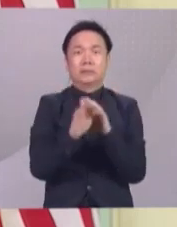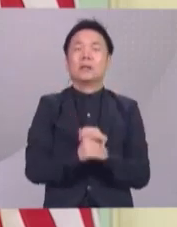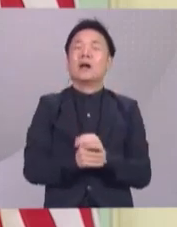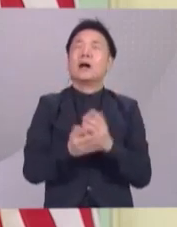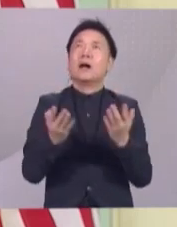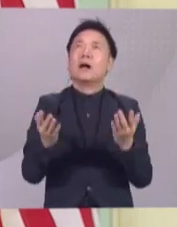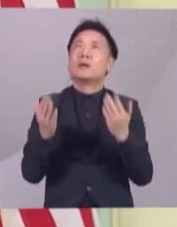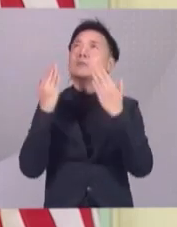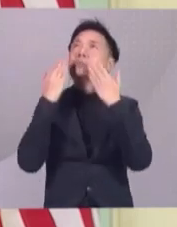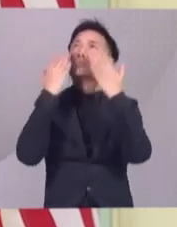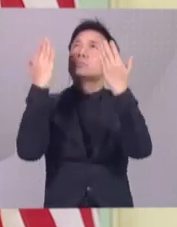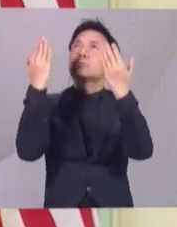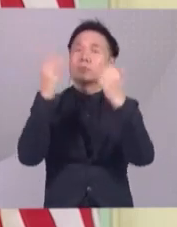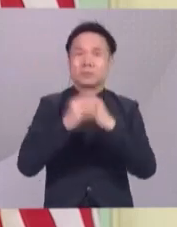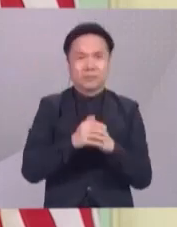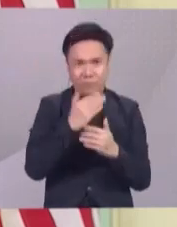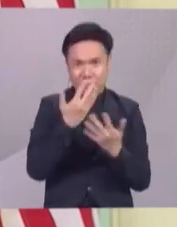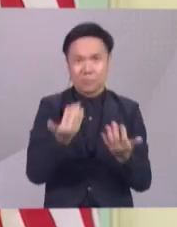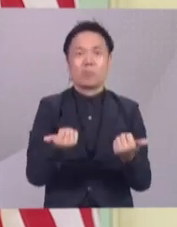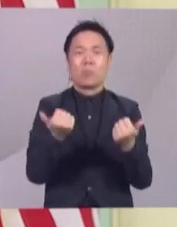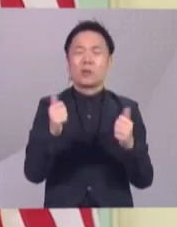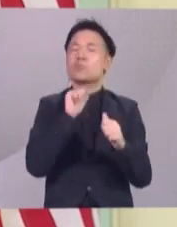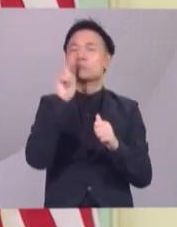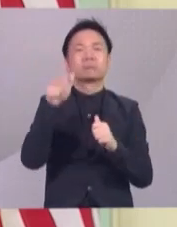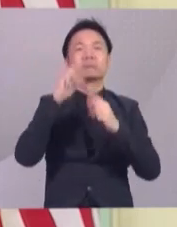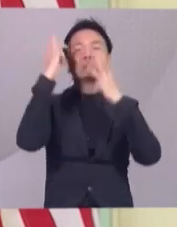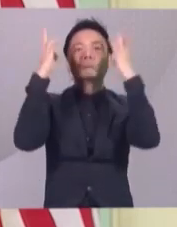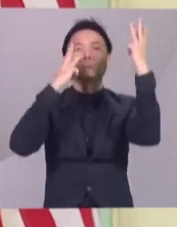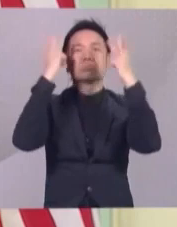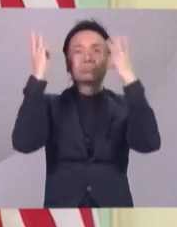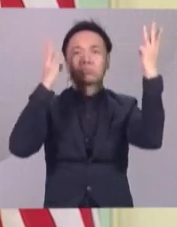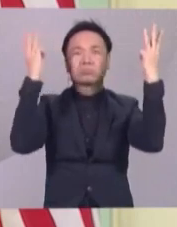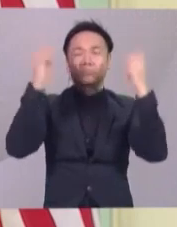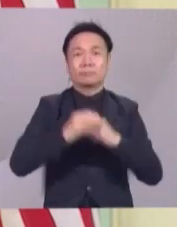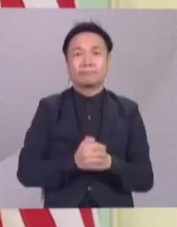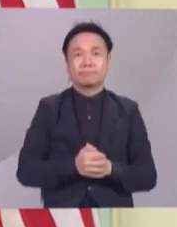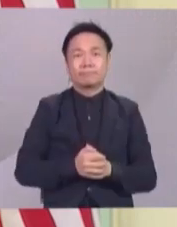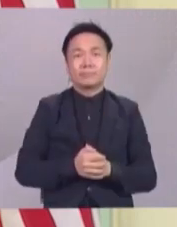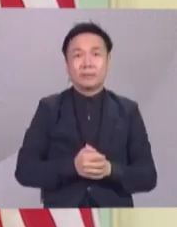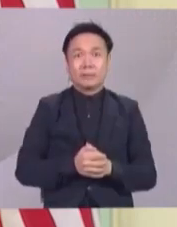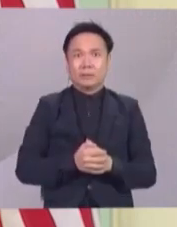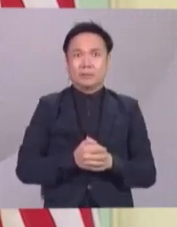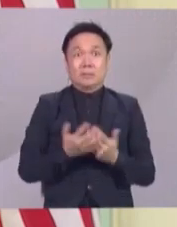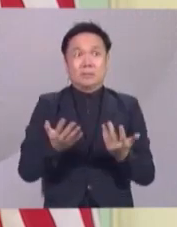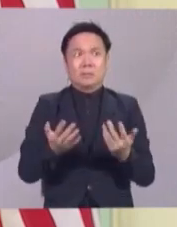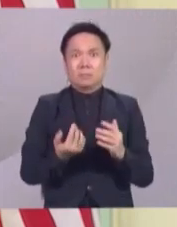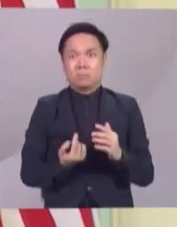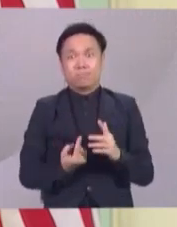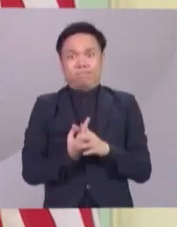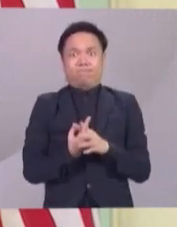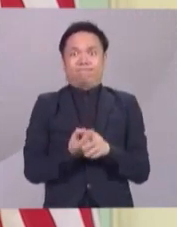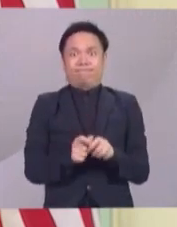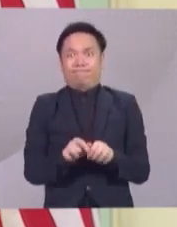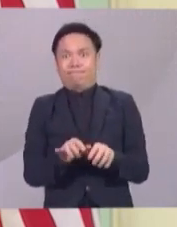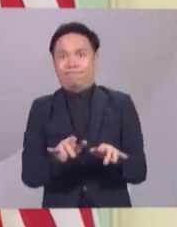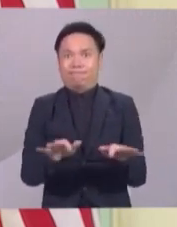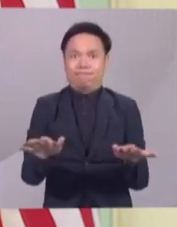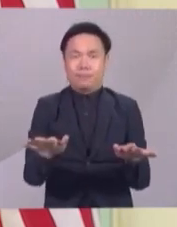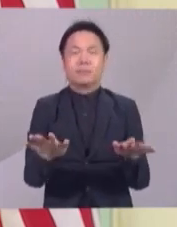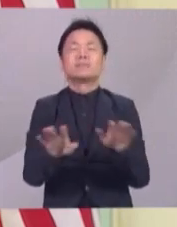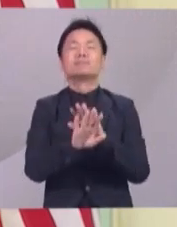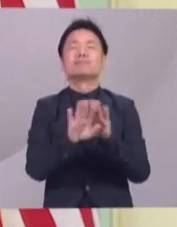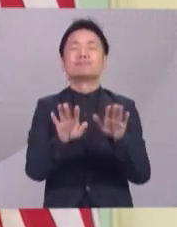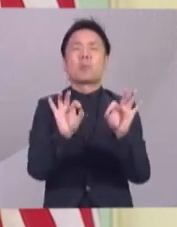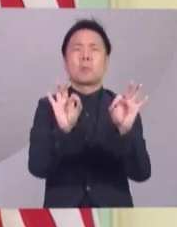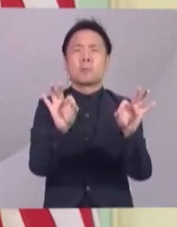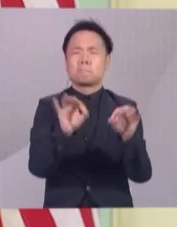alhamdulillah, tak timbullah kebimbangan kita. Takut kalau merebaknya jangkitan COVID-19 ini